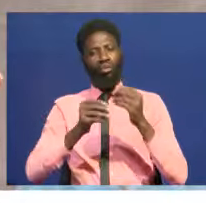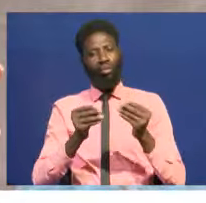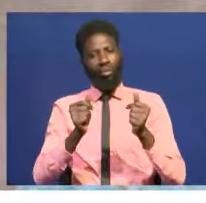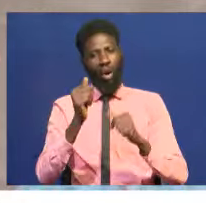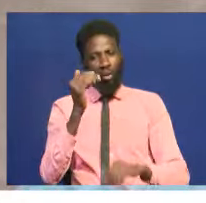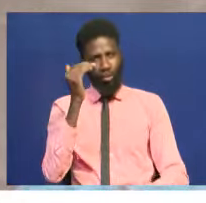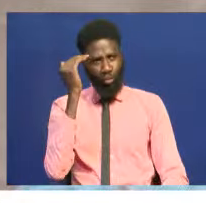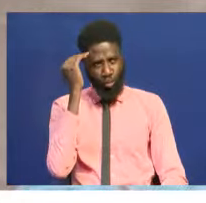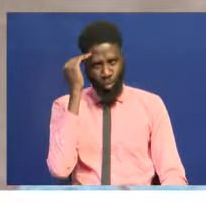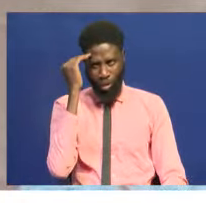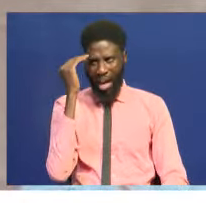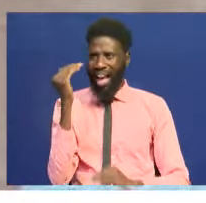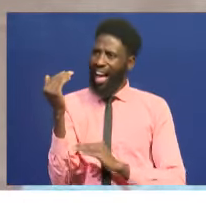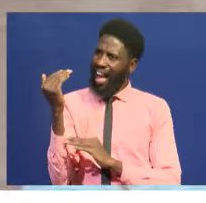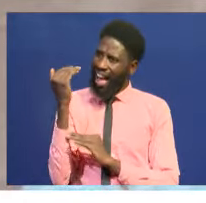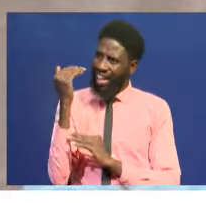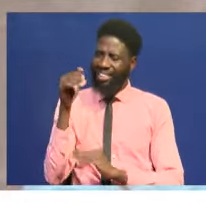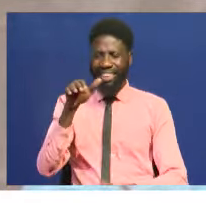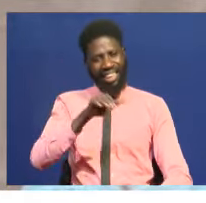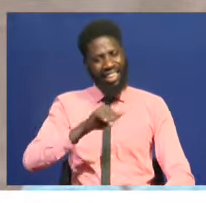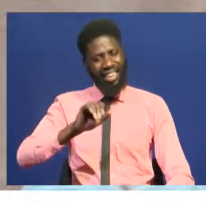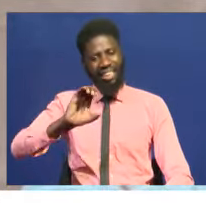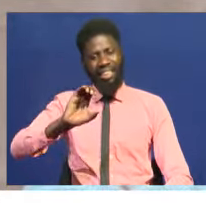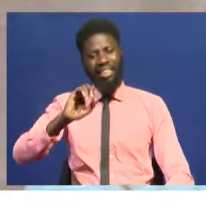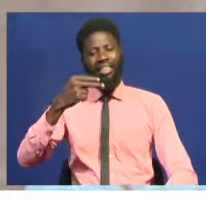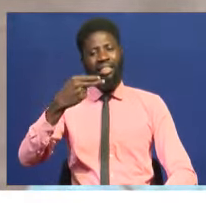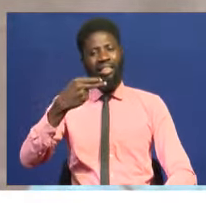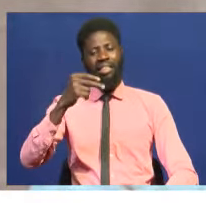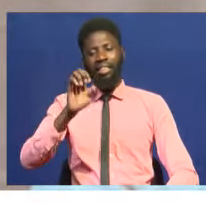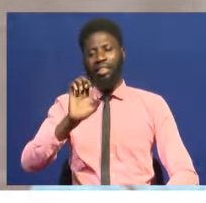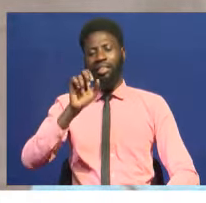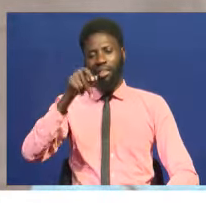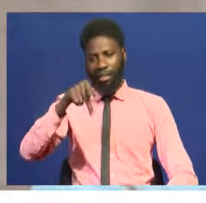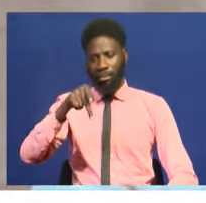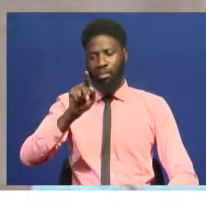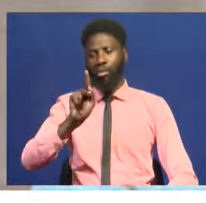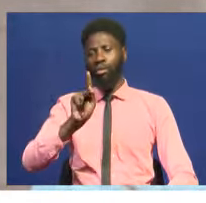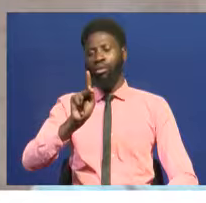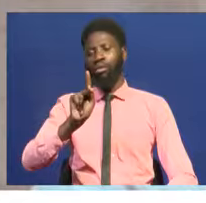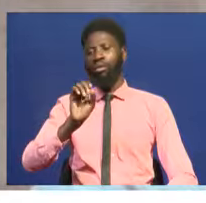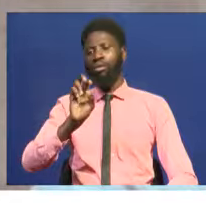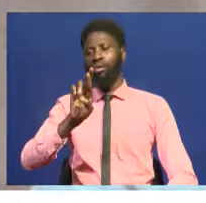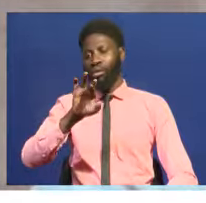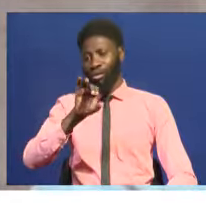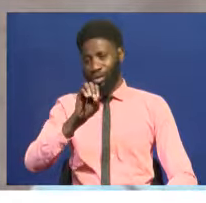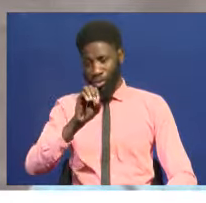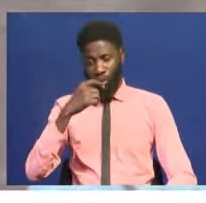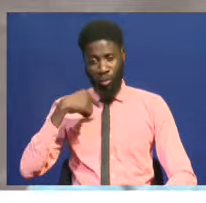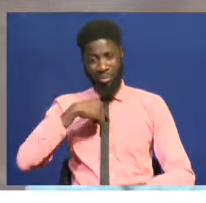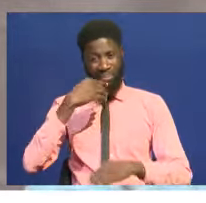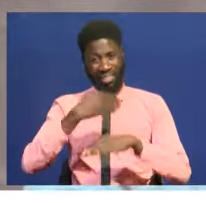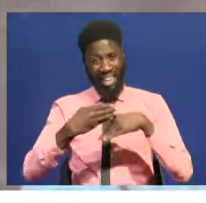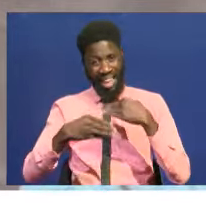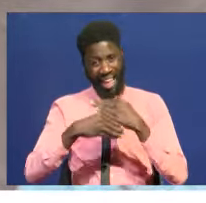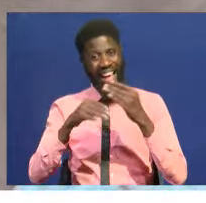Najua mmeuliza hapa Chepkorio tuweze kutengeneza hii kiwanja. Hii kiwanja tutatengeneza.